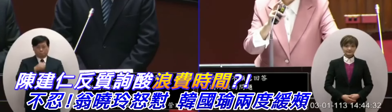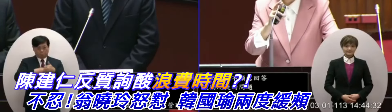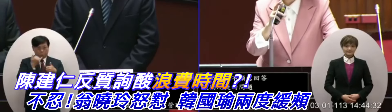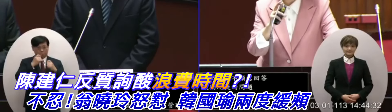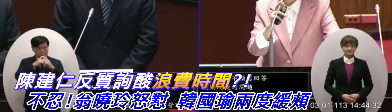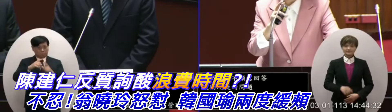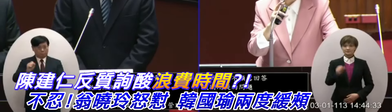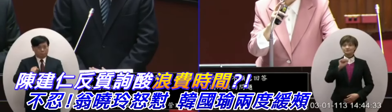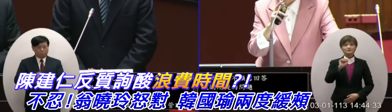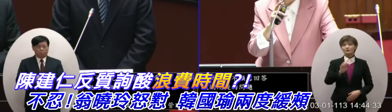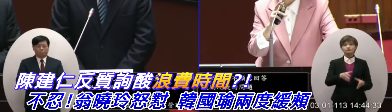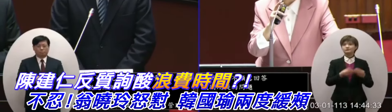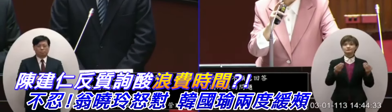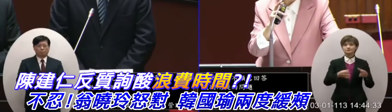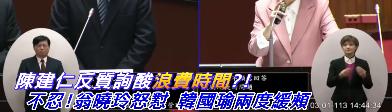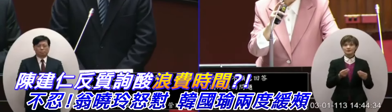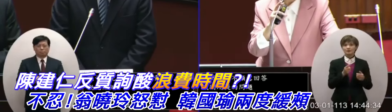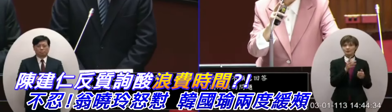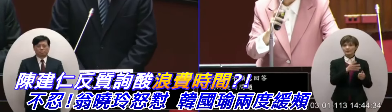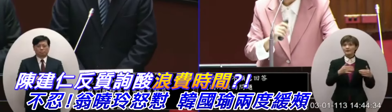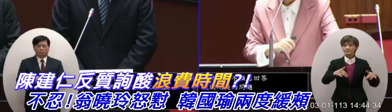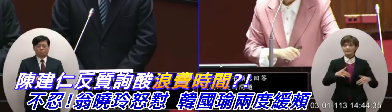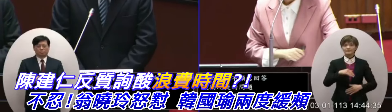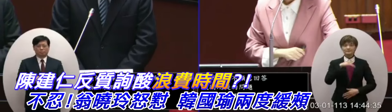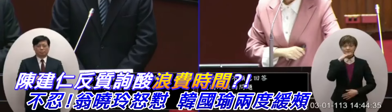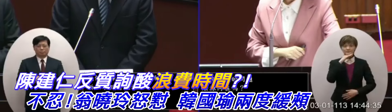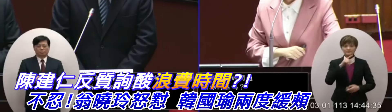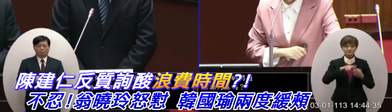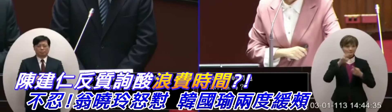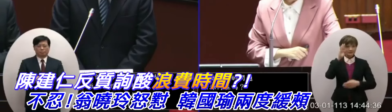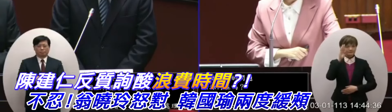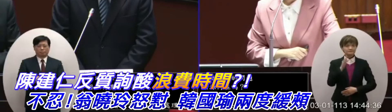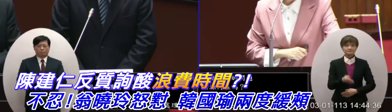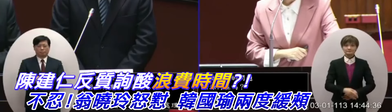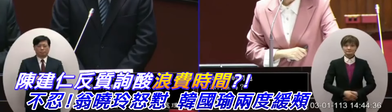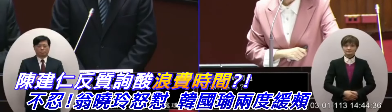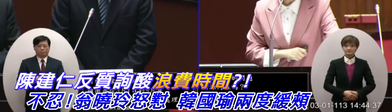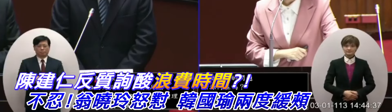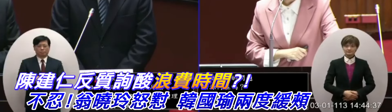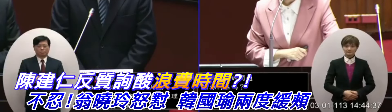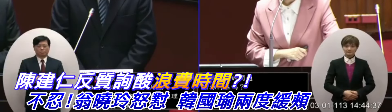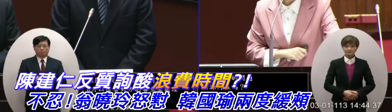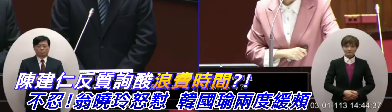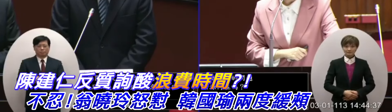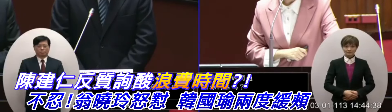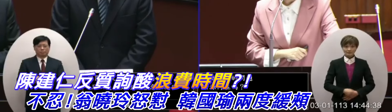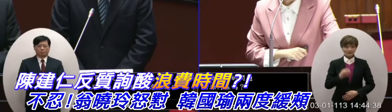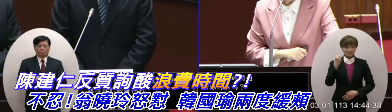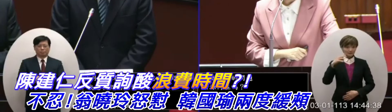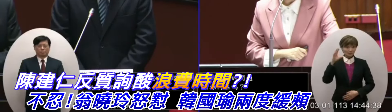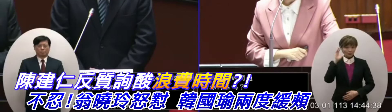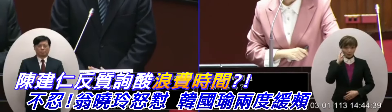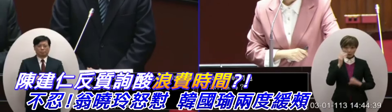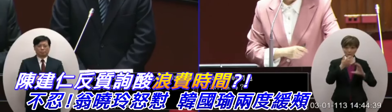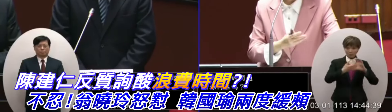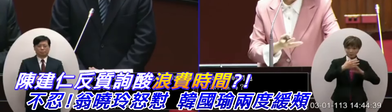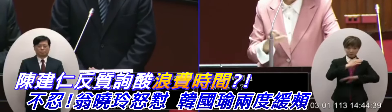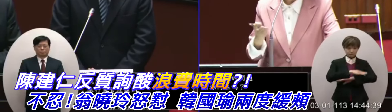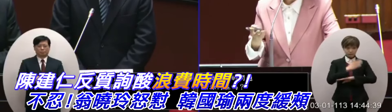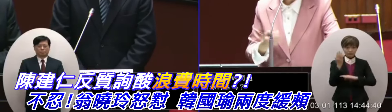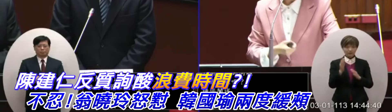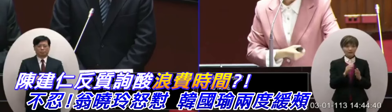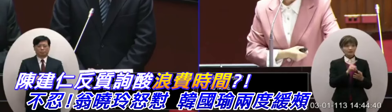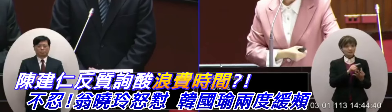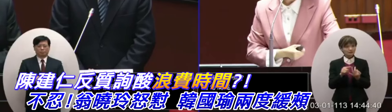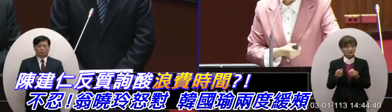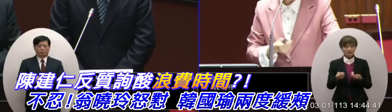吗？ 不需要，我还没有问到您，不好意思。是这样的，因为从各个新闻媒体还有包含陆委